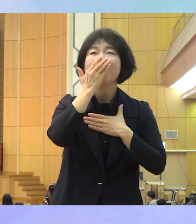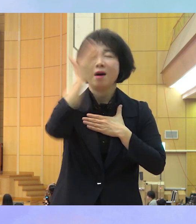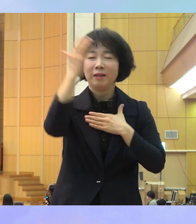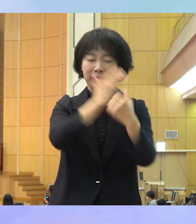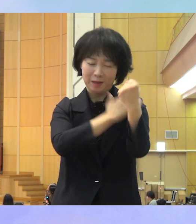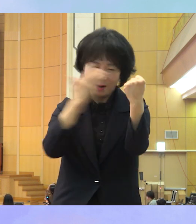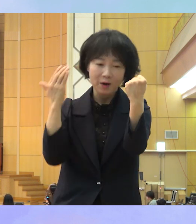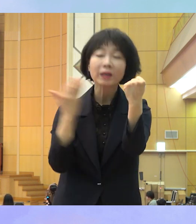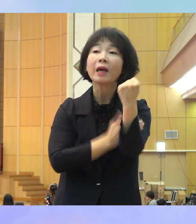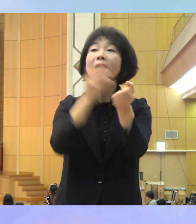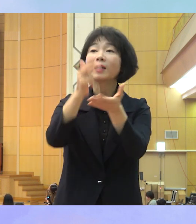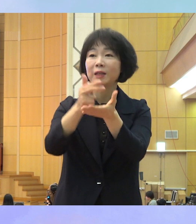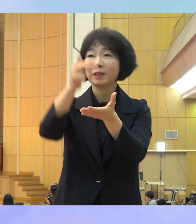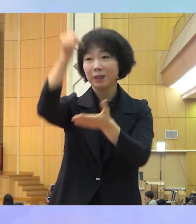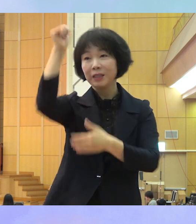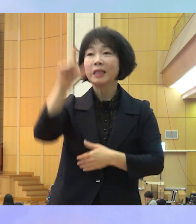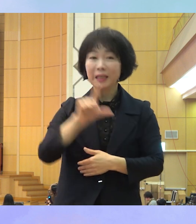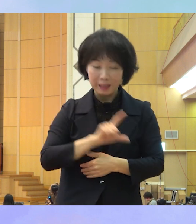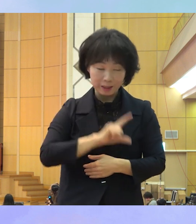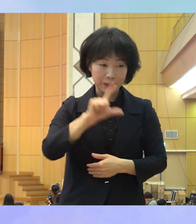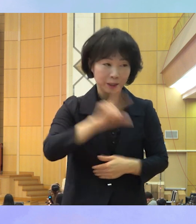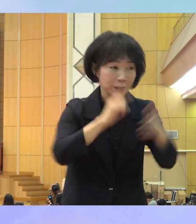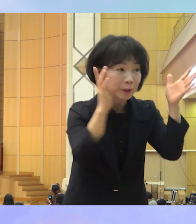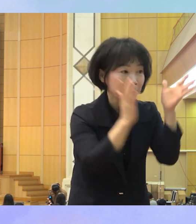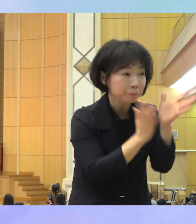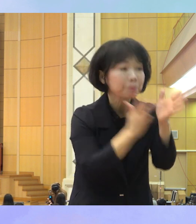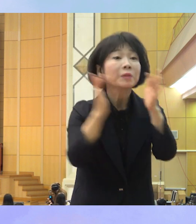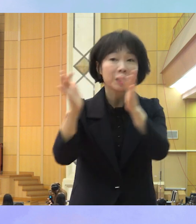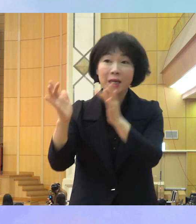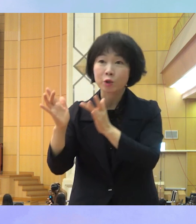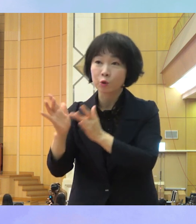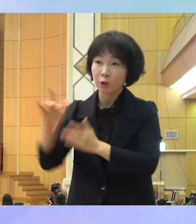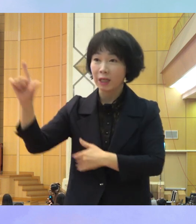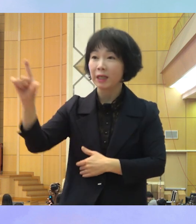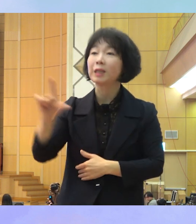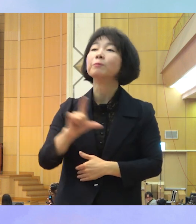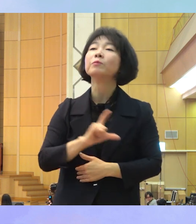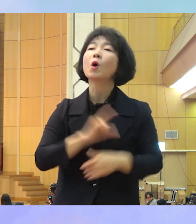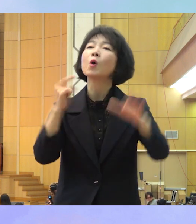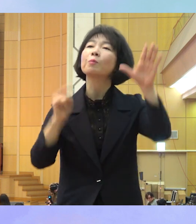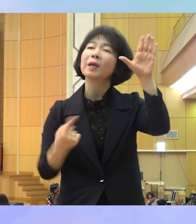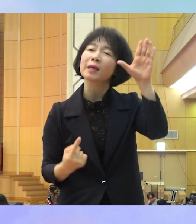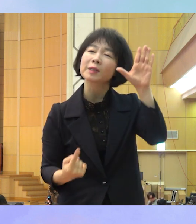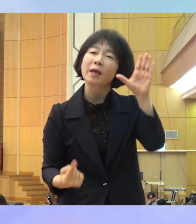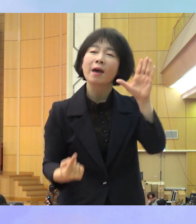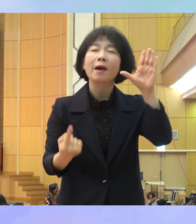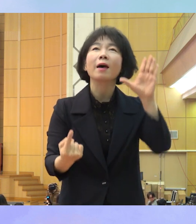높이세. 능력의 그 이름 예수 이름